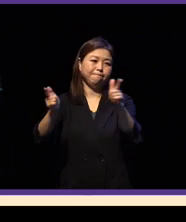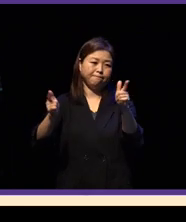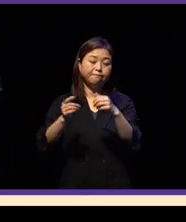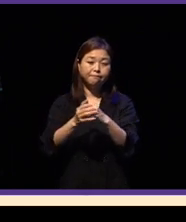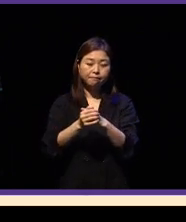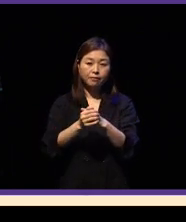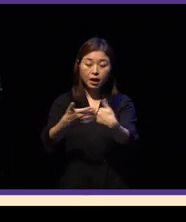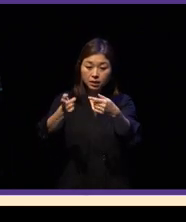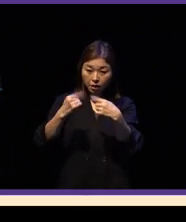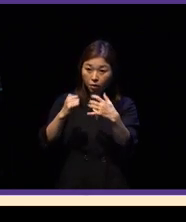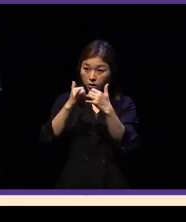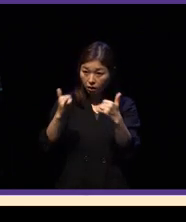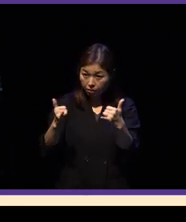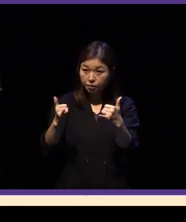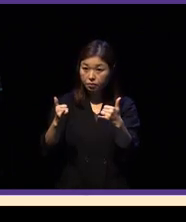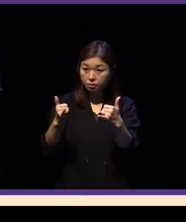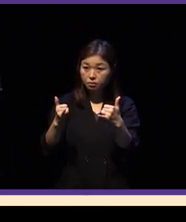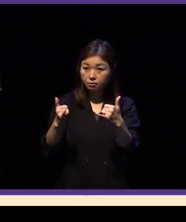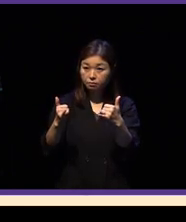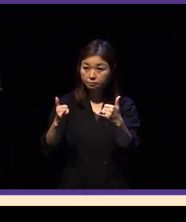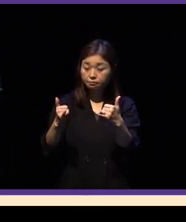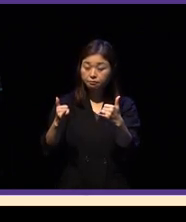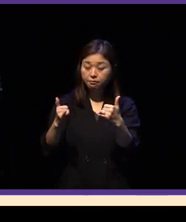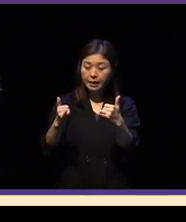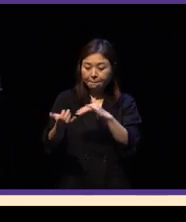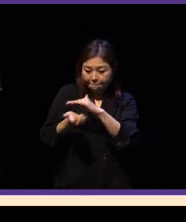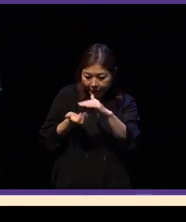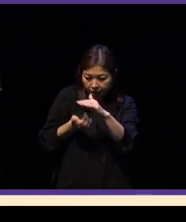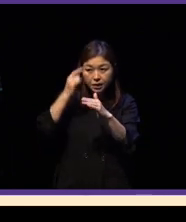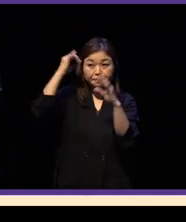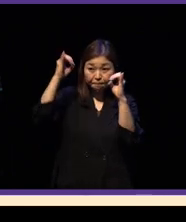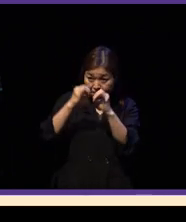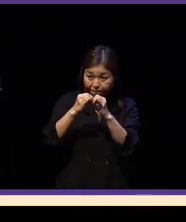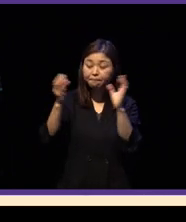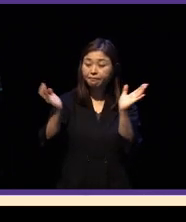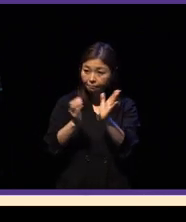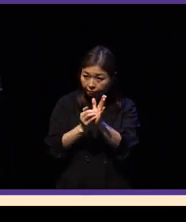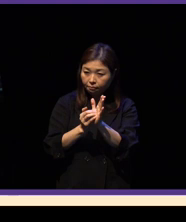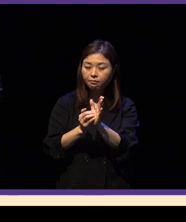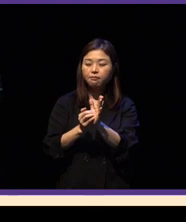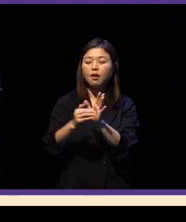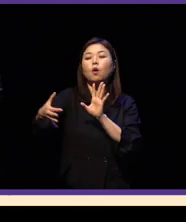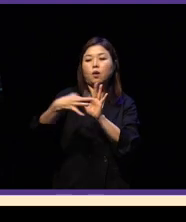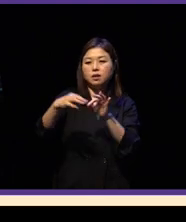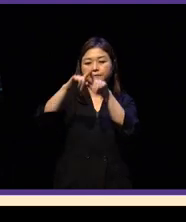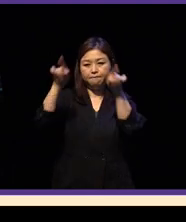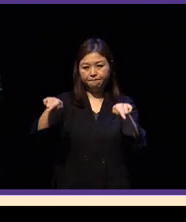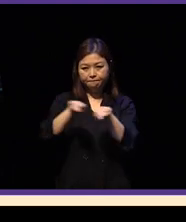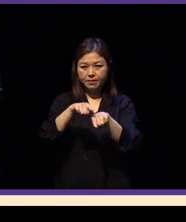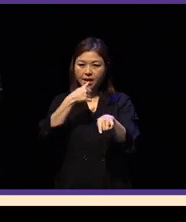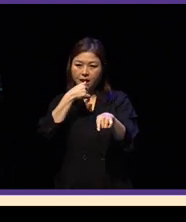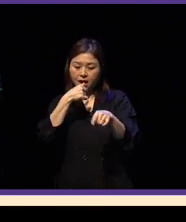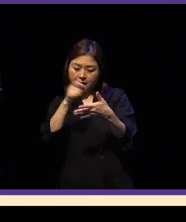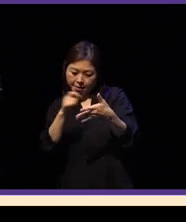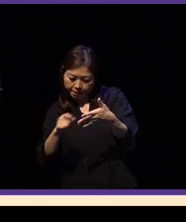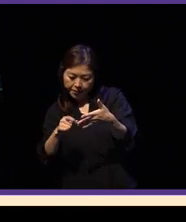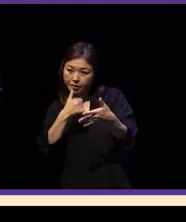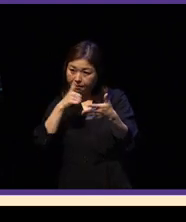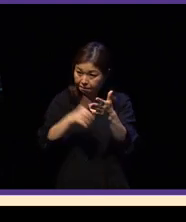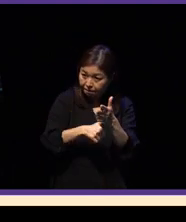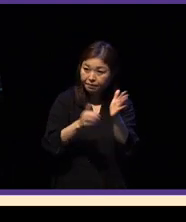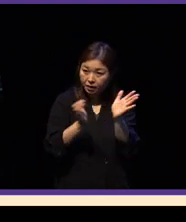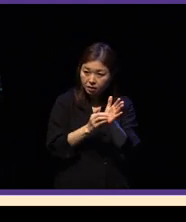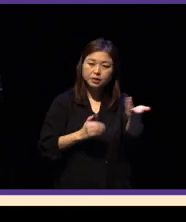해당 참여하시는 분들에게 사전 동의를 구하시고 반드시 서명 또는 날인들을